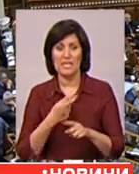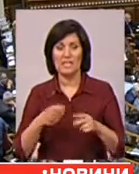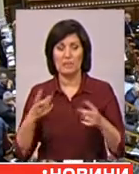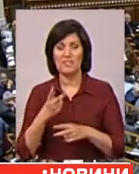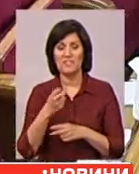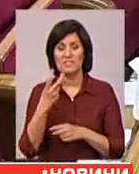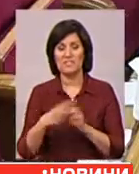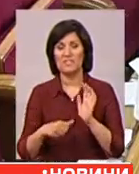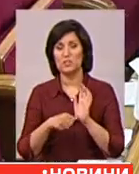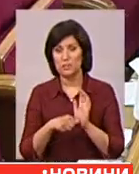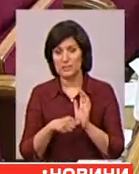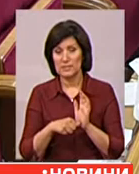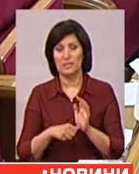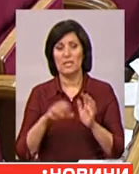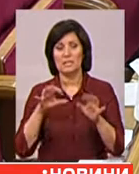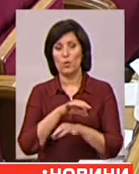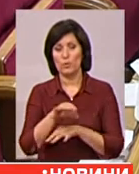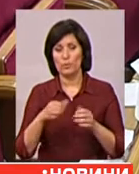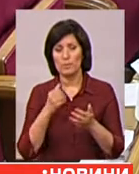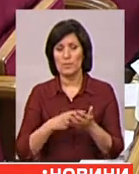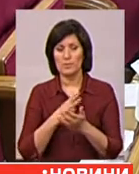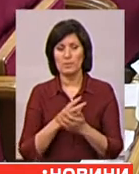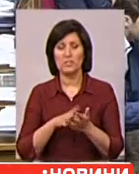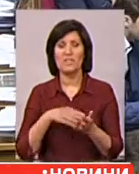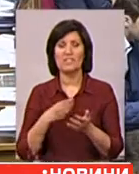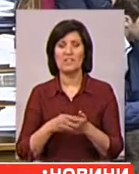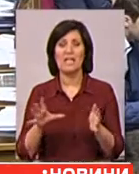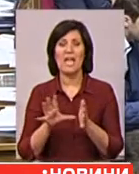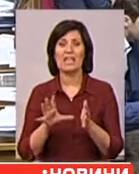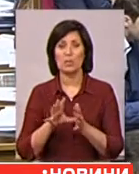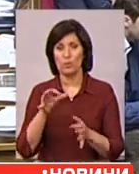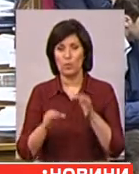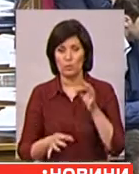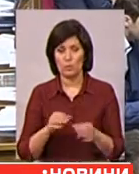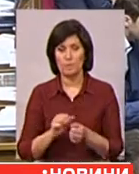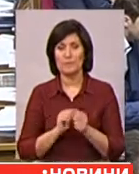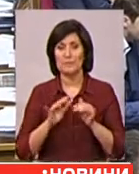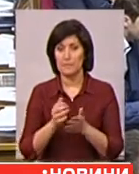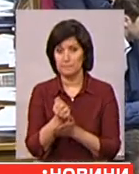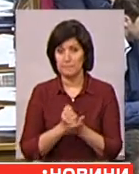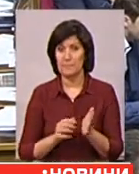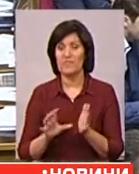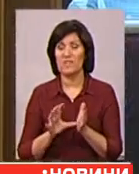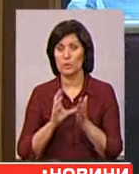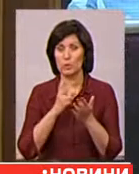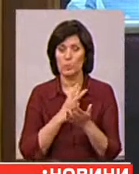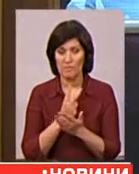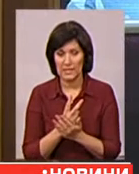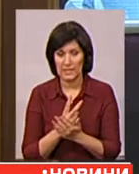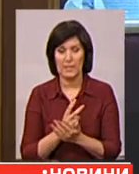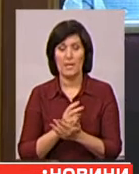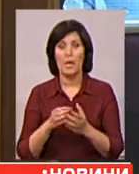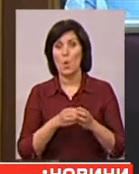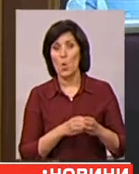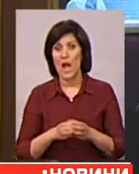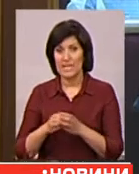необхідно 226. Законопроект передбачає так званий електронний суд, тобто матеріали справ зберігатимуться в електронному вигляді.